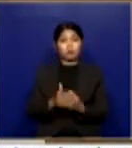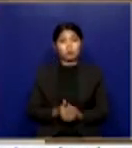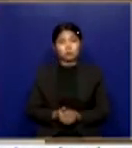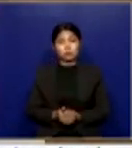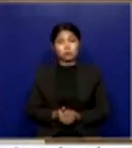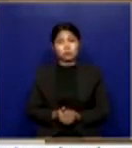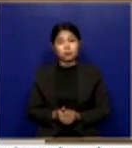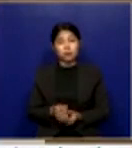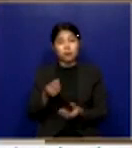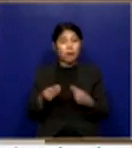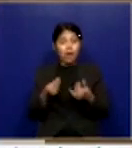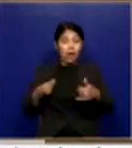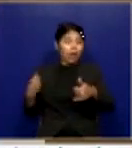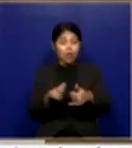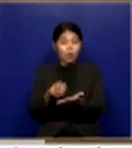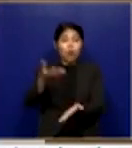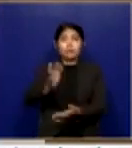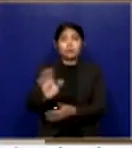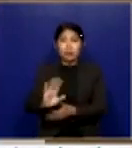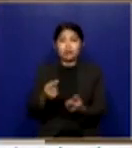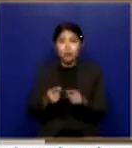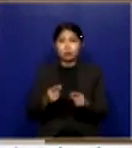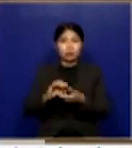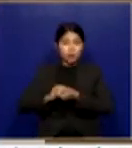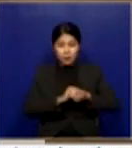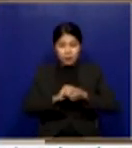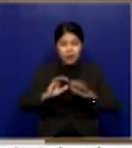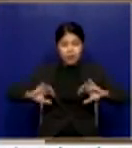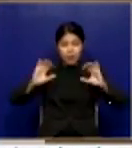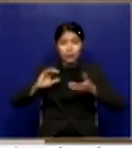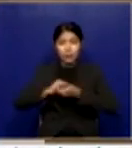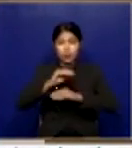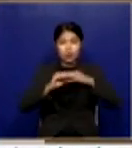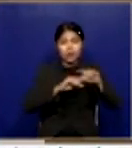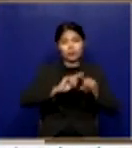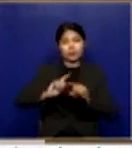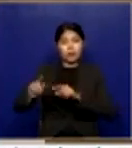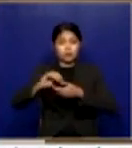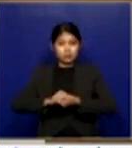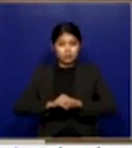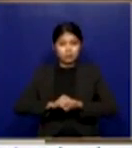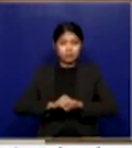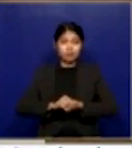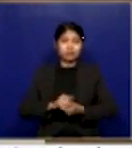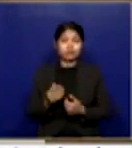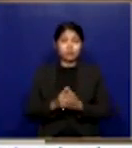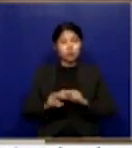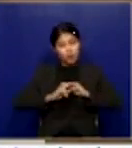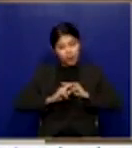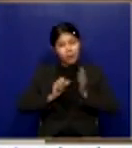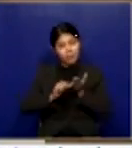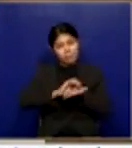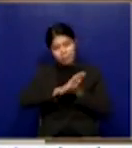ไม่ใช่ว่าไปร่ำรวยหรอกนะครับแต่เขาก็ต้องร่วมมือกันกับรัฐบาลได้โครงการต่างๆนะครับได้เรื่องของปรับเปลี่ยนตัวเอง